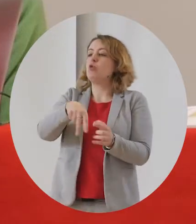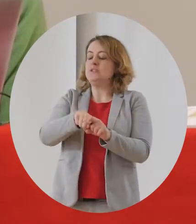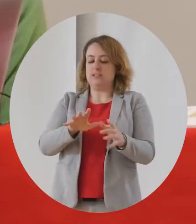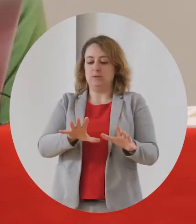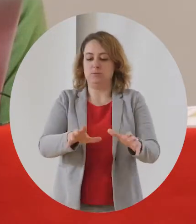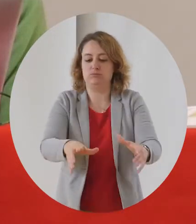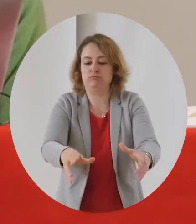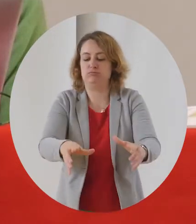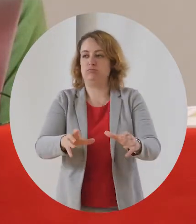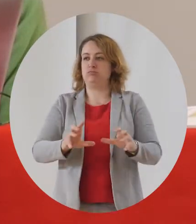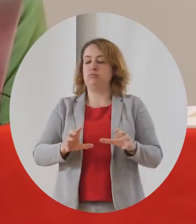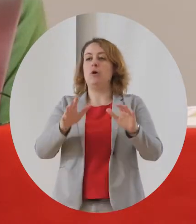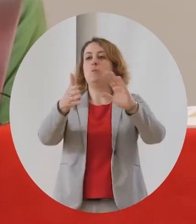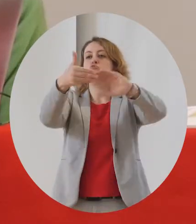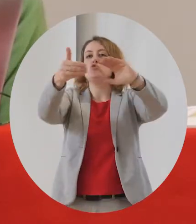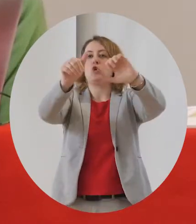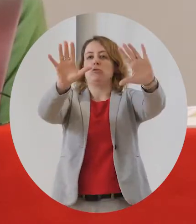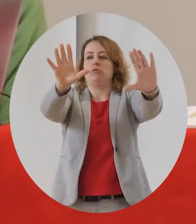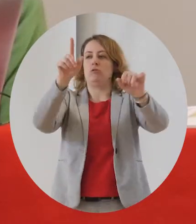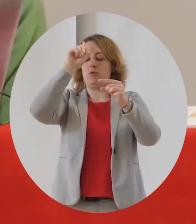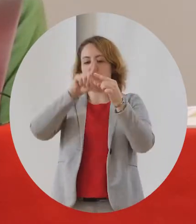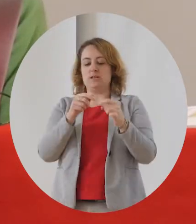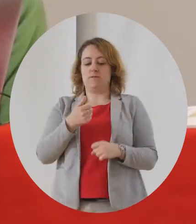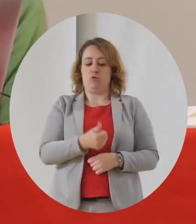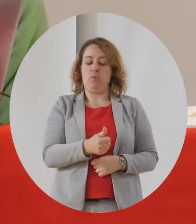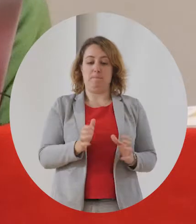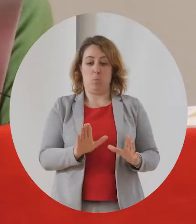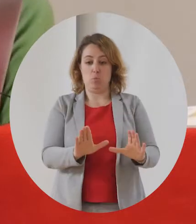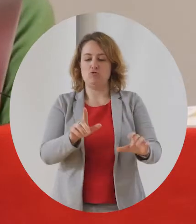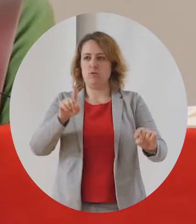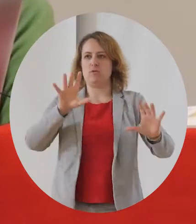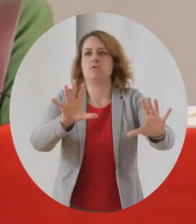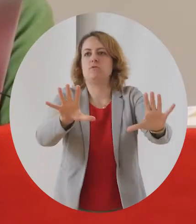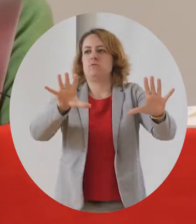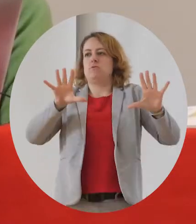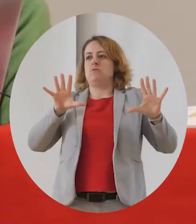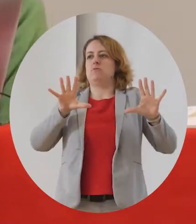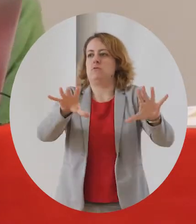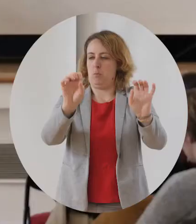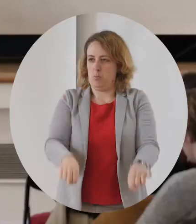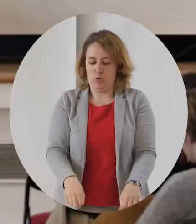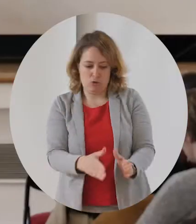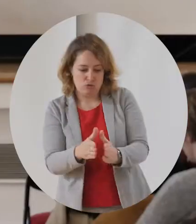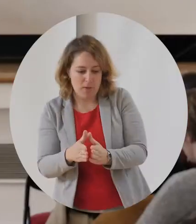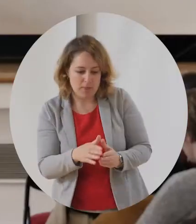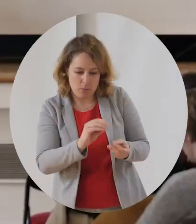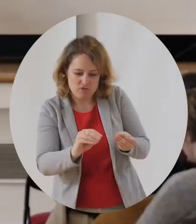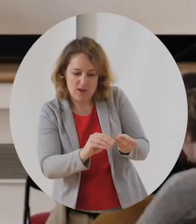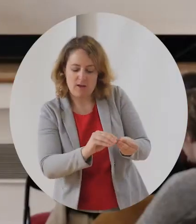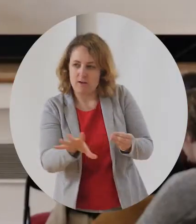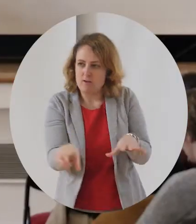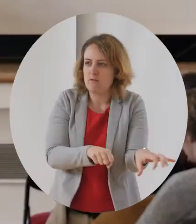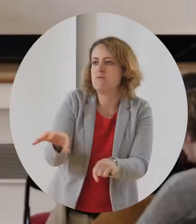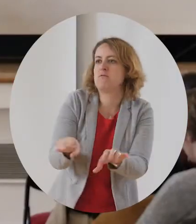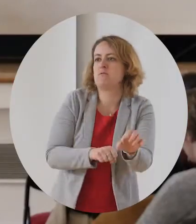peu en mode culbuto ou le pousser légèrement vers un mur qui puisse être capable de se repousser avec les mains, de saisir des objets, voilà, tous